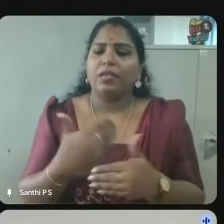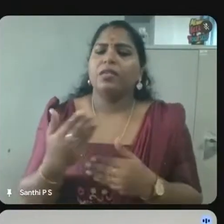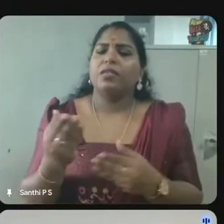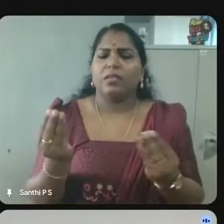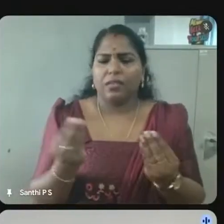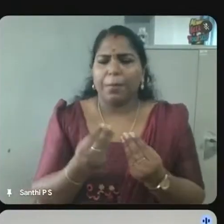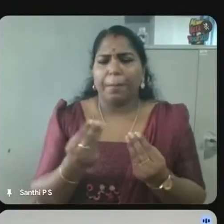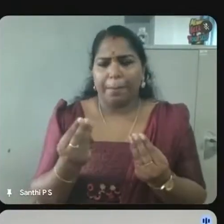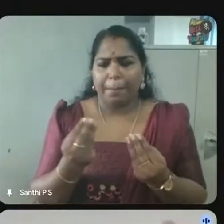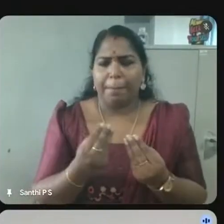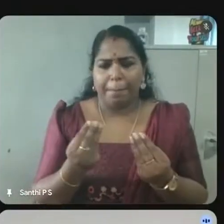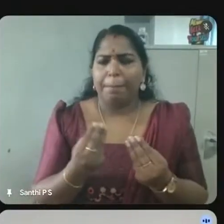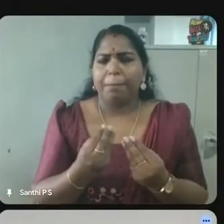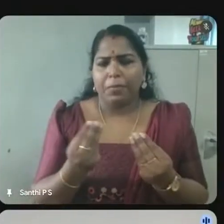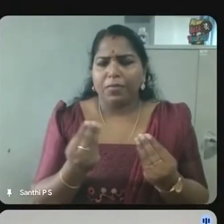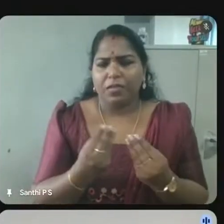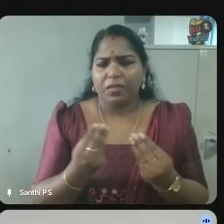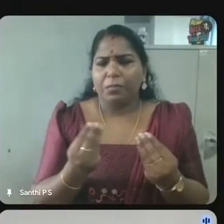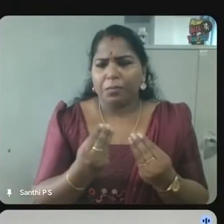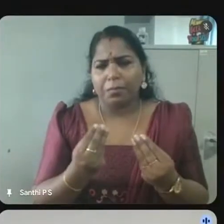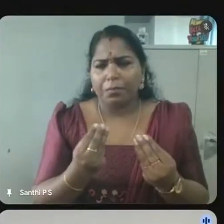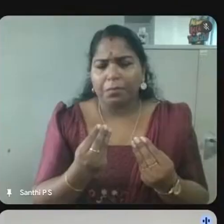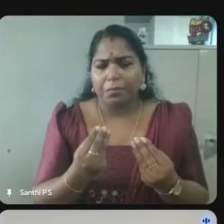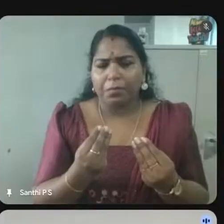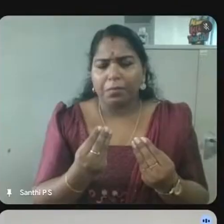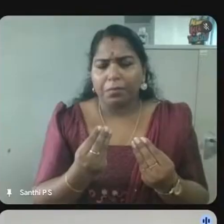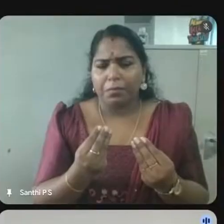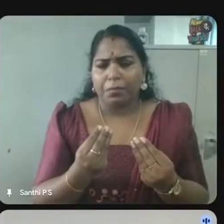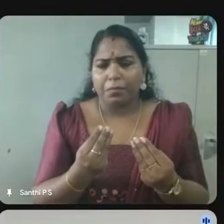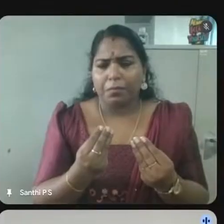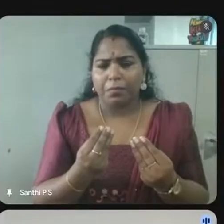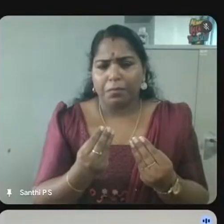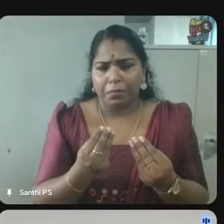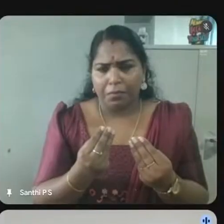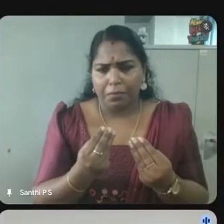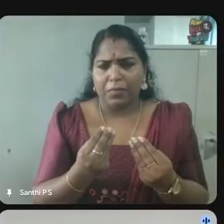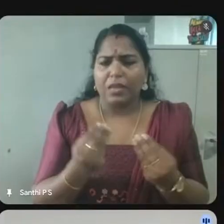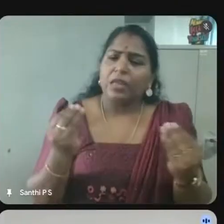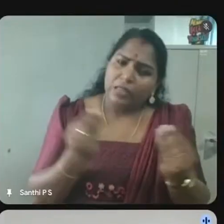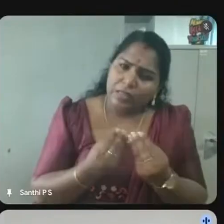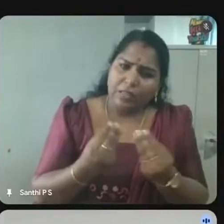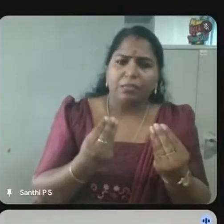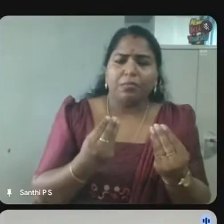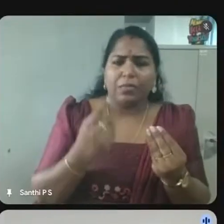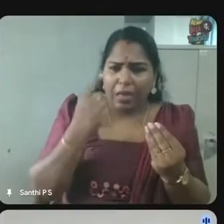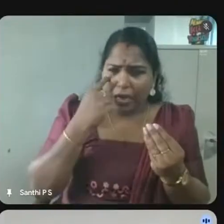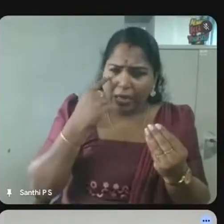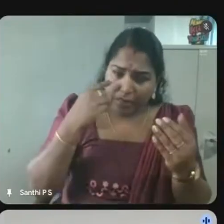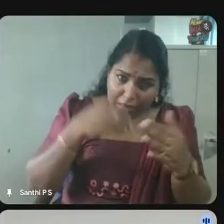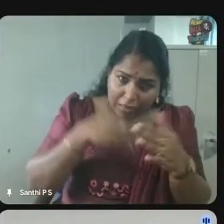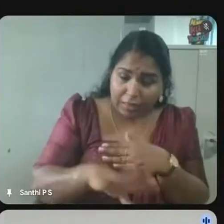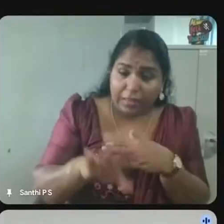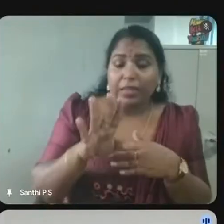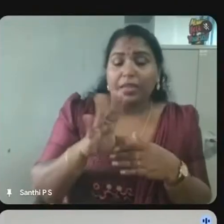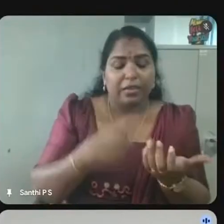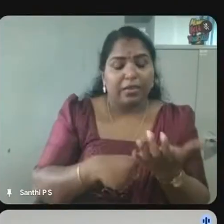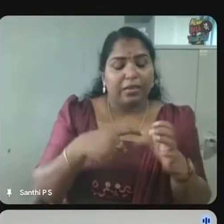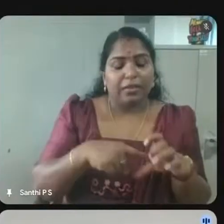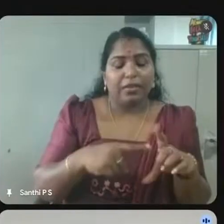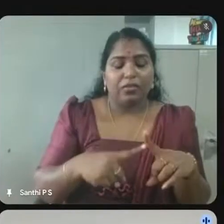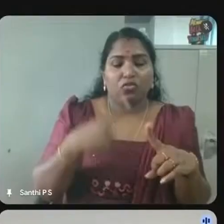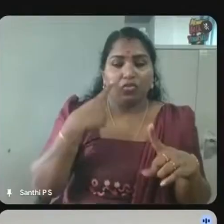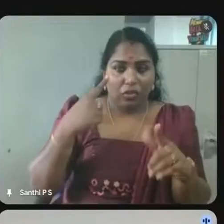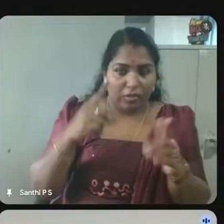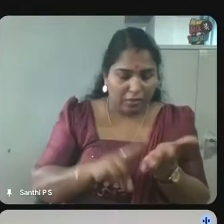നമുക്കിപ്പോൾ ചില ടൈപ്പ് ഓഫ് കോർണിയൽ ഒപ്പാസിറ്റീസ്, ചില ടൈപ്പ് ഓഫ് മാക്യുലർ ഡീജനറേഷൻസ്, കണ്ണിന്റെ റെറ്റിനയിലുള്ള ഏജ് റിലേറ്റഡ്